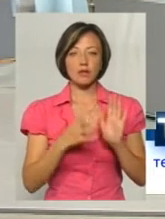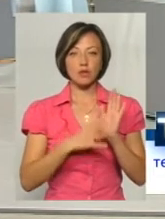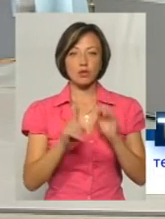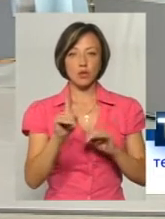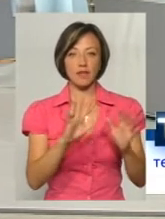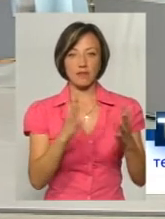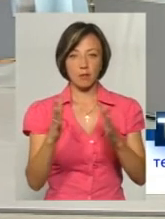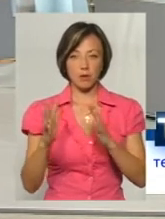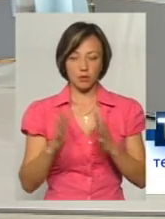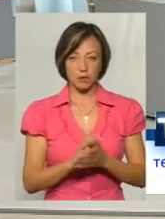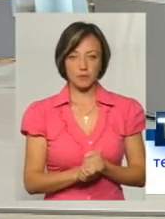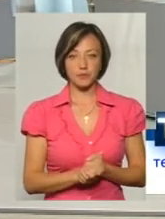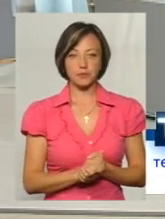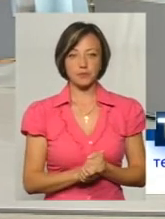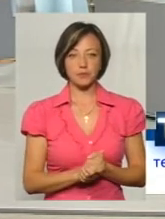91 випадок.